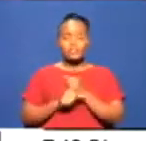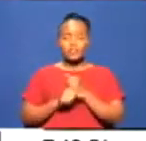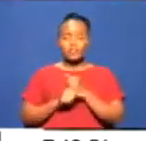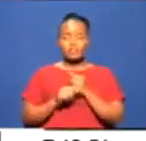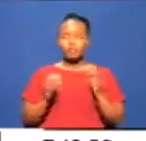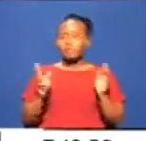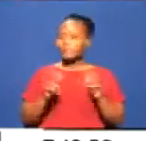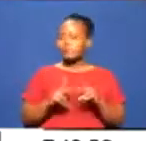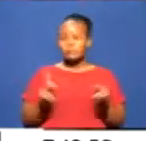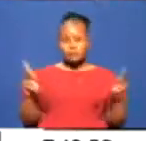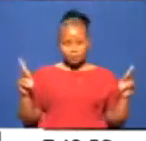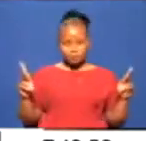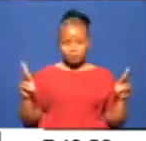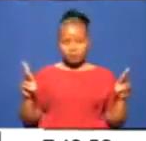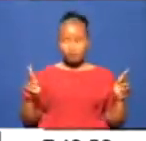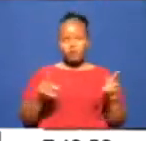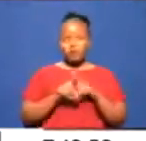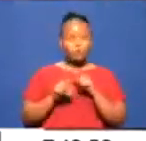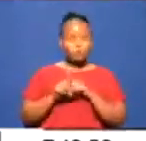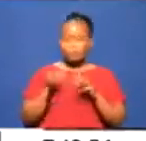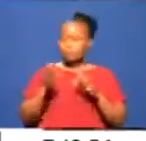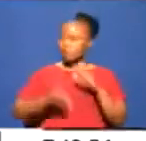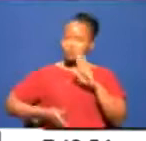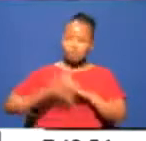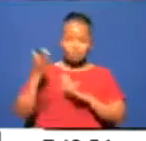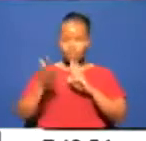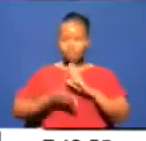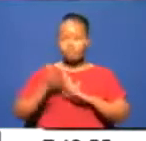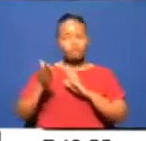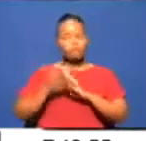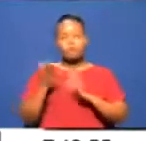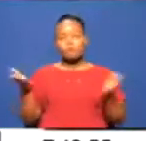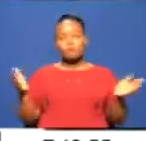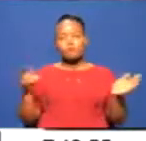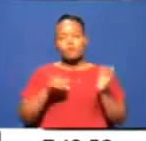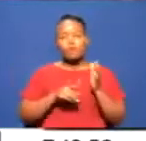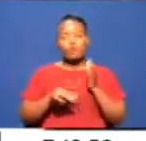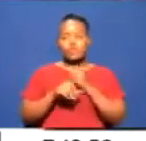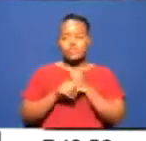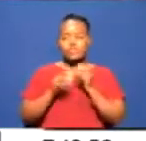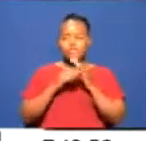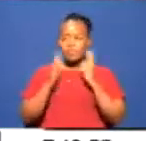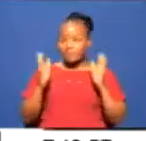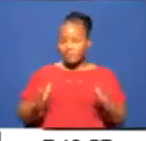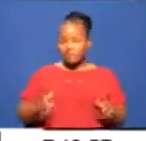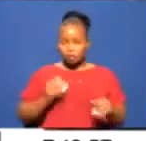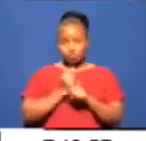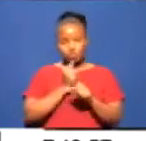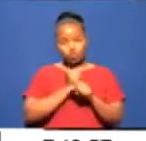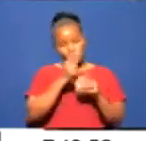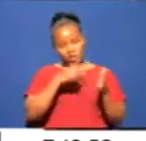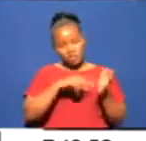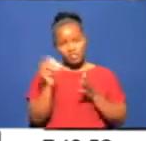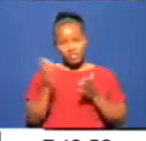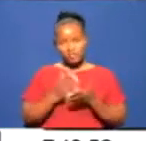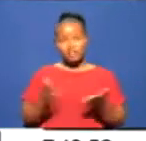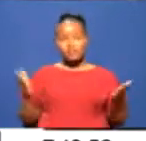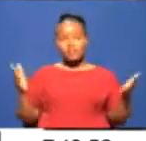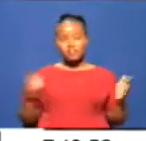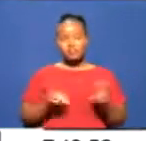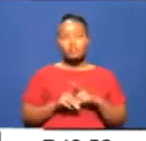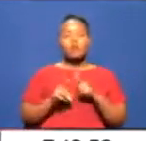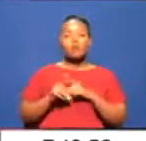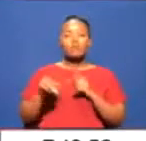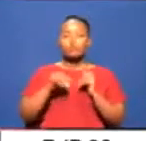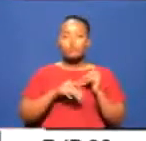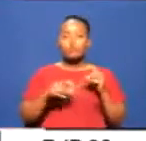be a quick thing, and we trust our leaders to do the right thing, and we should see business